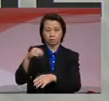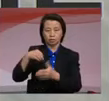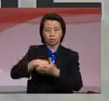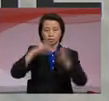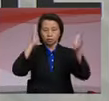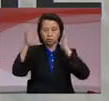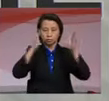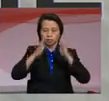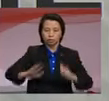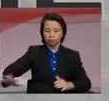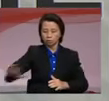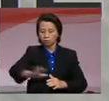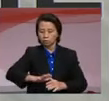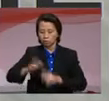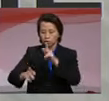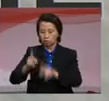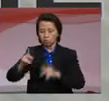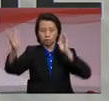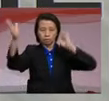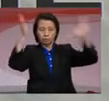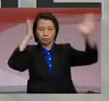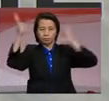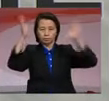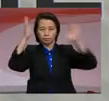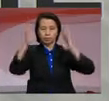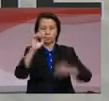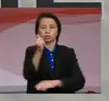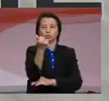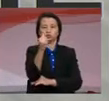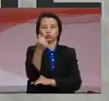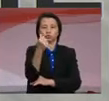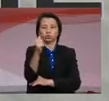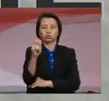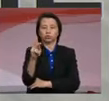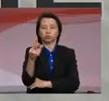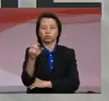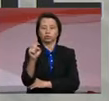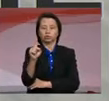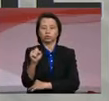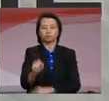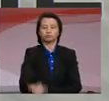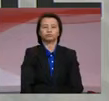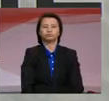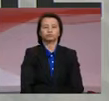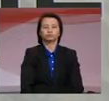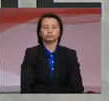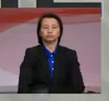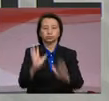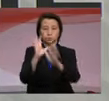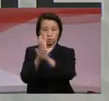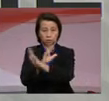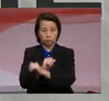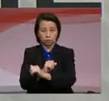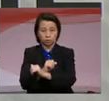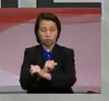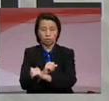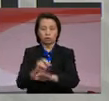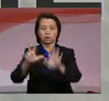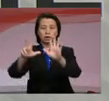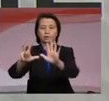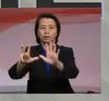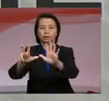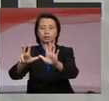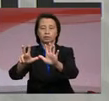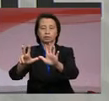negara di kalangan warga negara Malaysia iaitu 10 kes adalah seperti berikut. Di negeri Sarawak ada 8